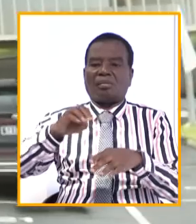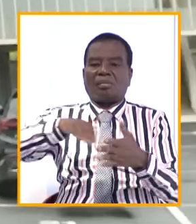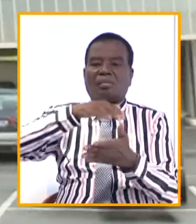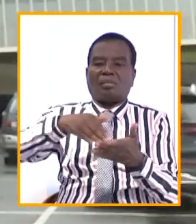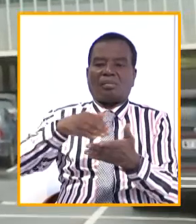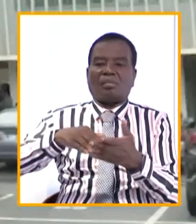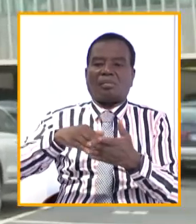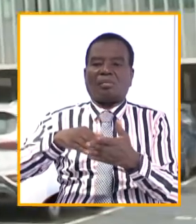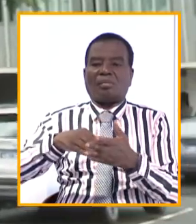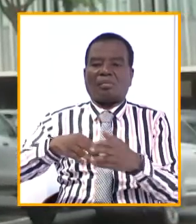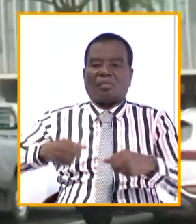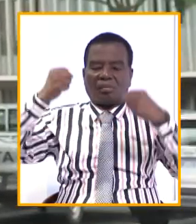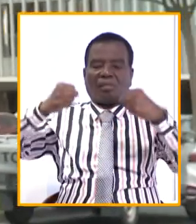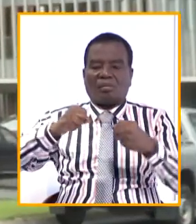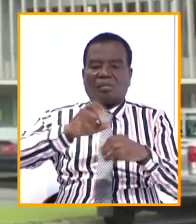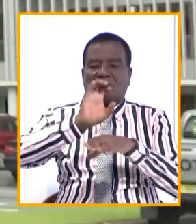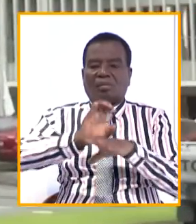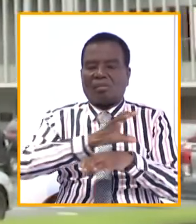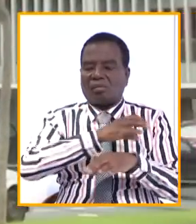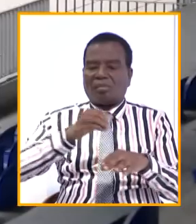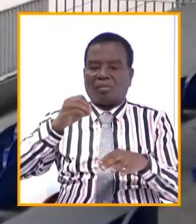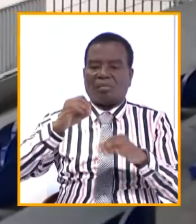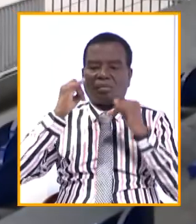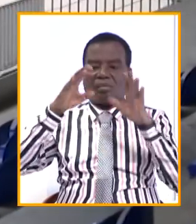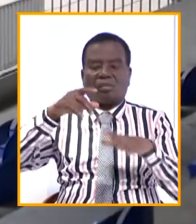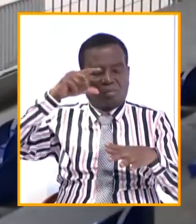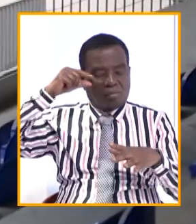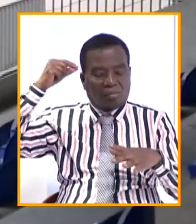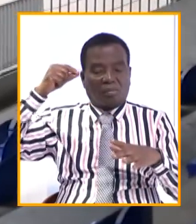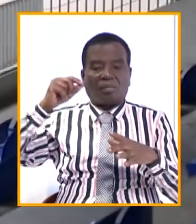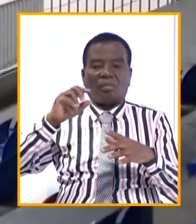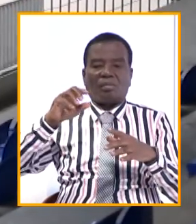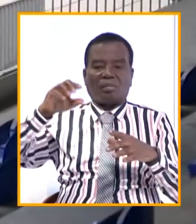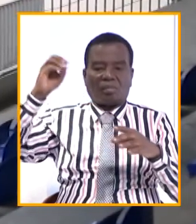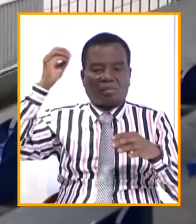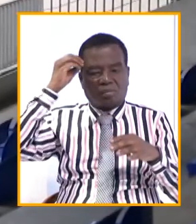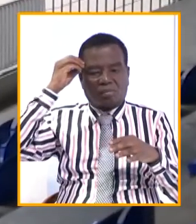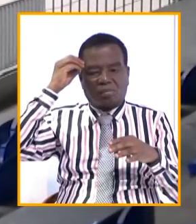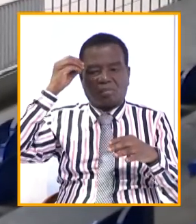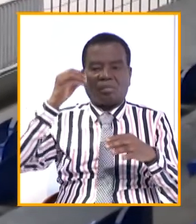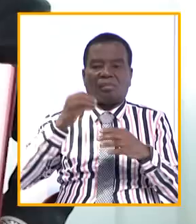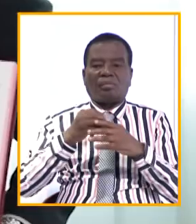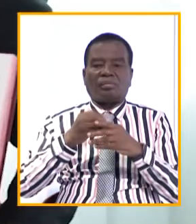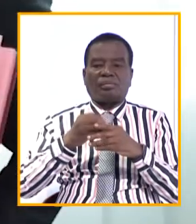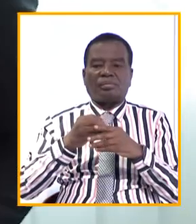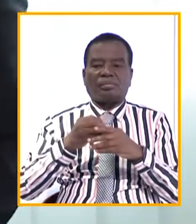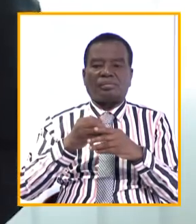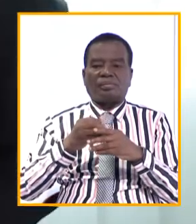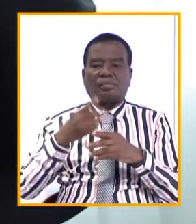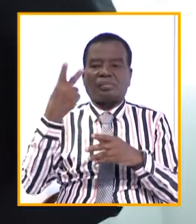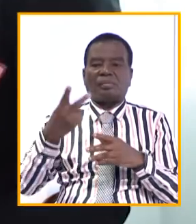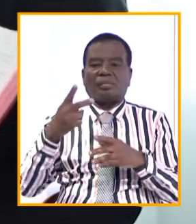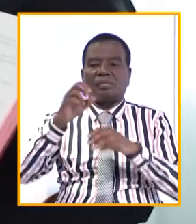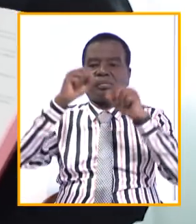centre sportif culturel et des TIC ivoiro-coréens à la Sun Ouattara, CS Tikao. Les deux